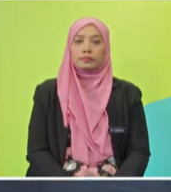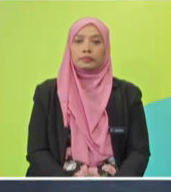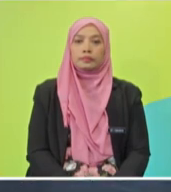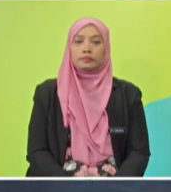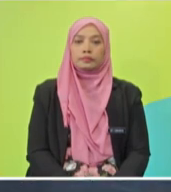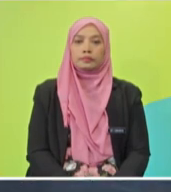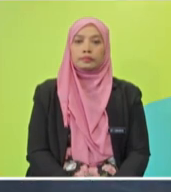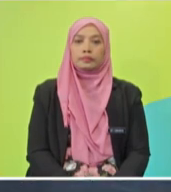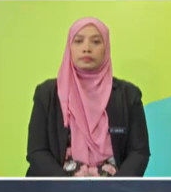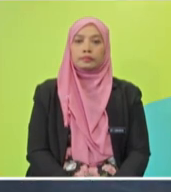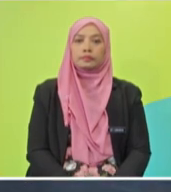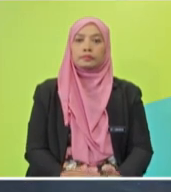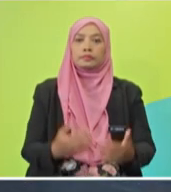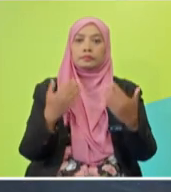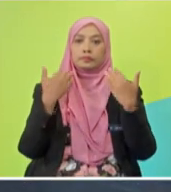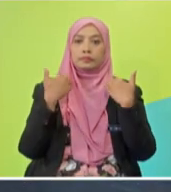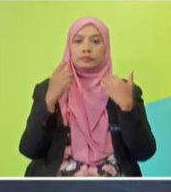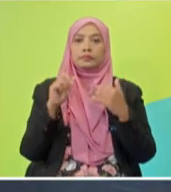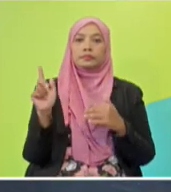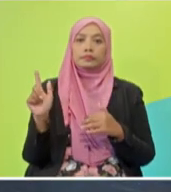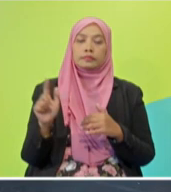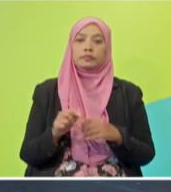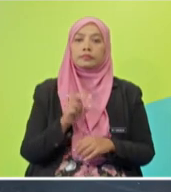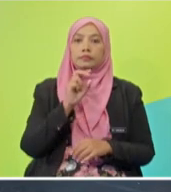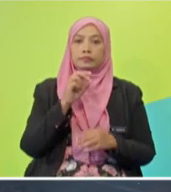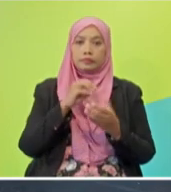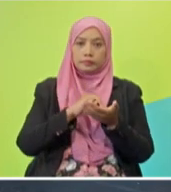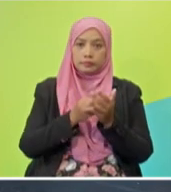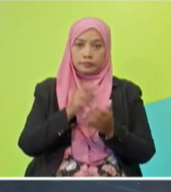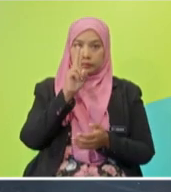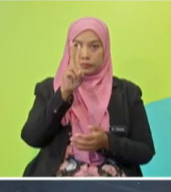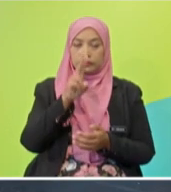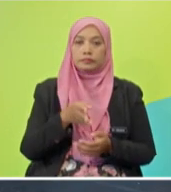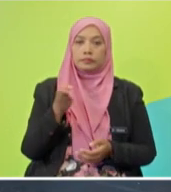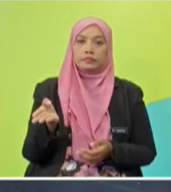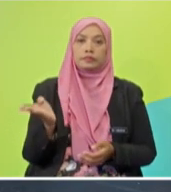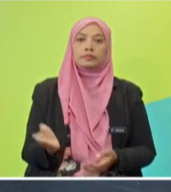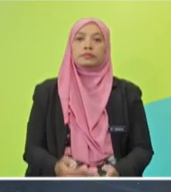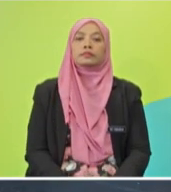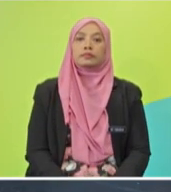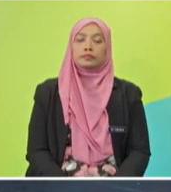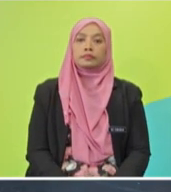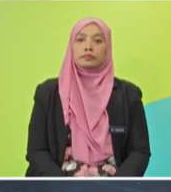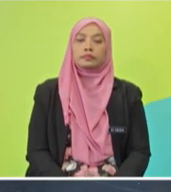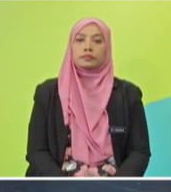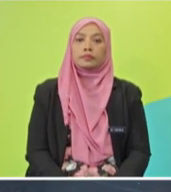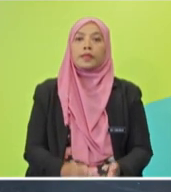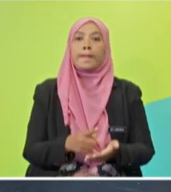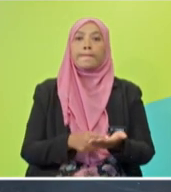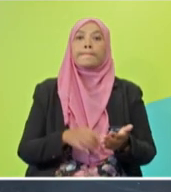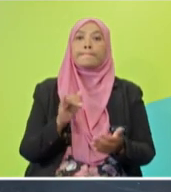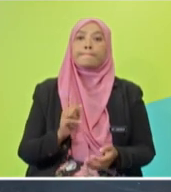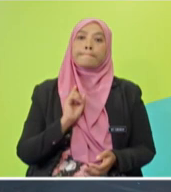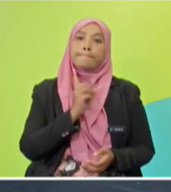ini adalah nisbah dalam dua kuantiti. Okey. Jadi kita nak tengok SP kita hari ini, apa yang kita akan belajar hari